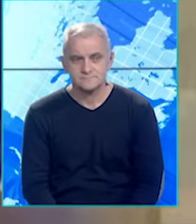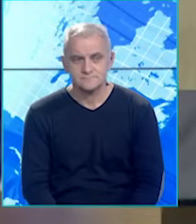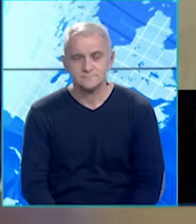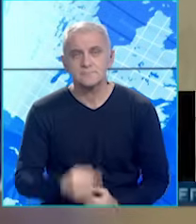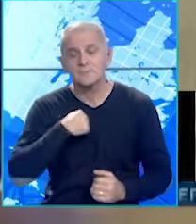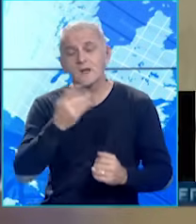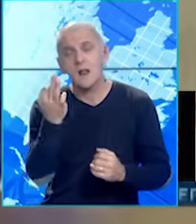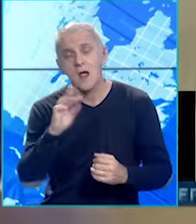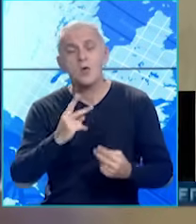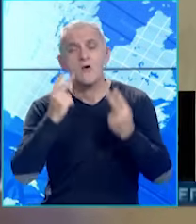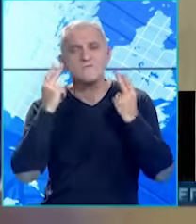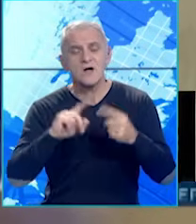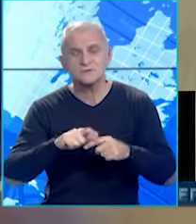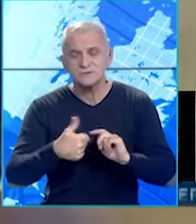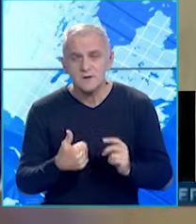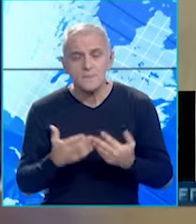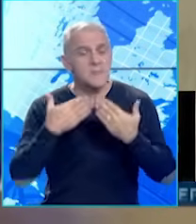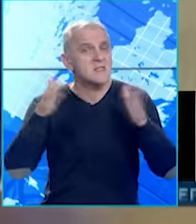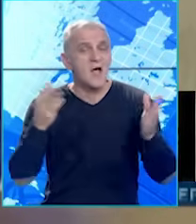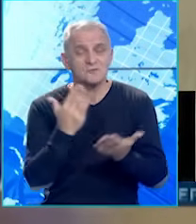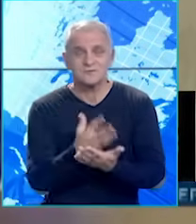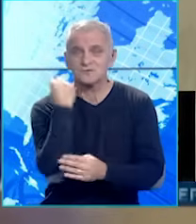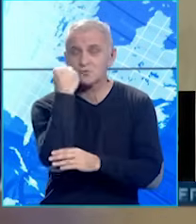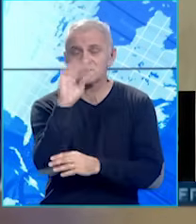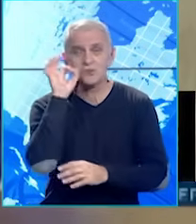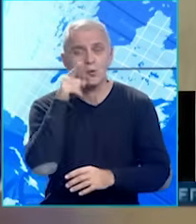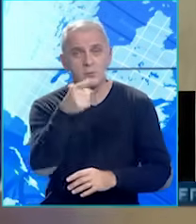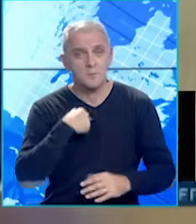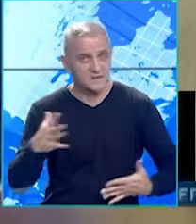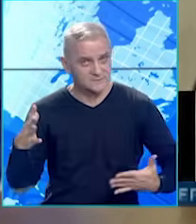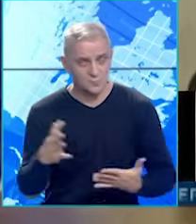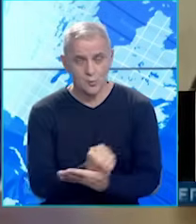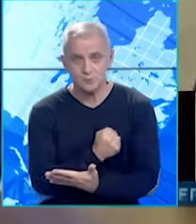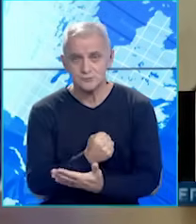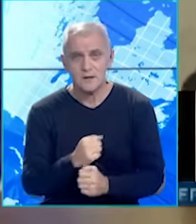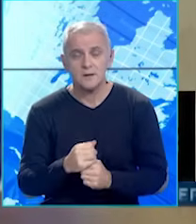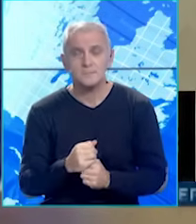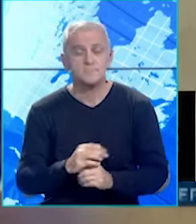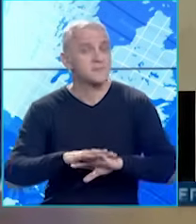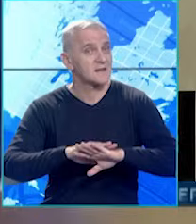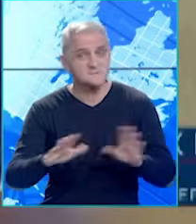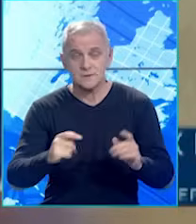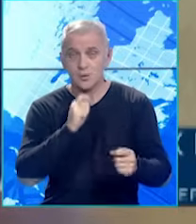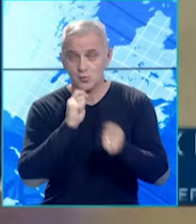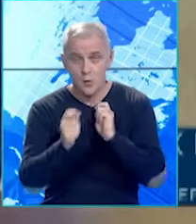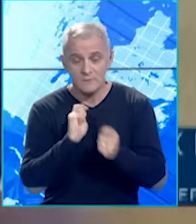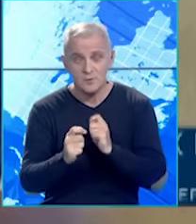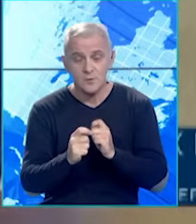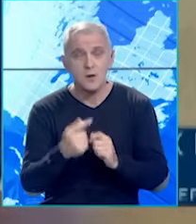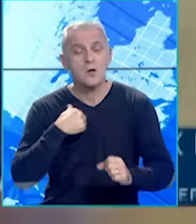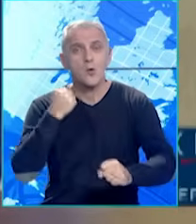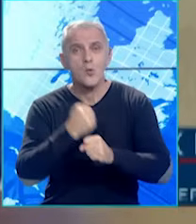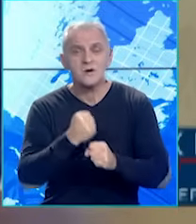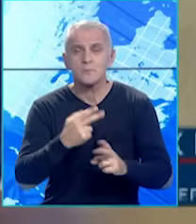Napravljeno je nekoliko važnih stvari. Javnost je već obaviještena o tome da smo uspjeli da se dogovorimo i da